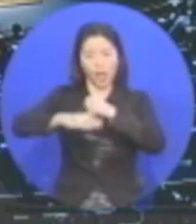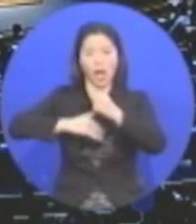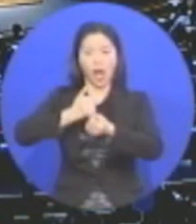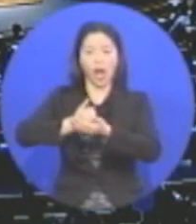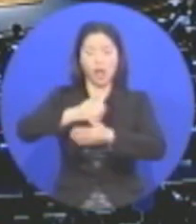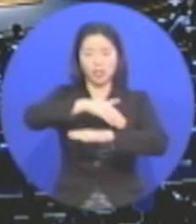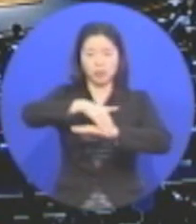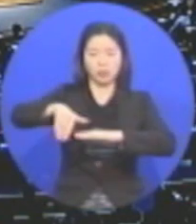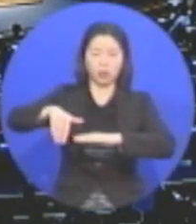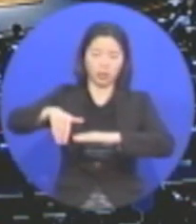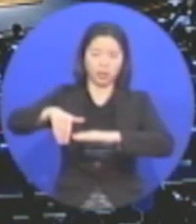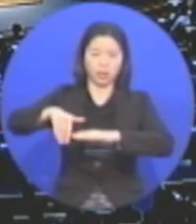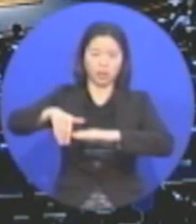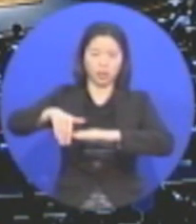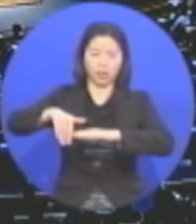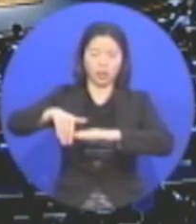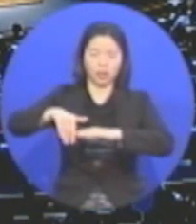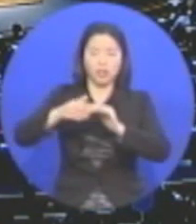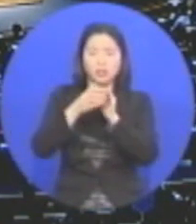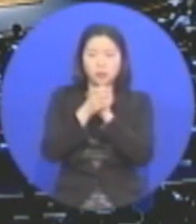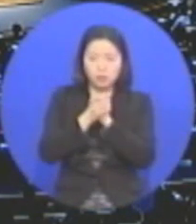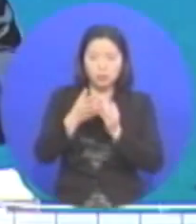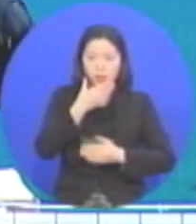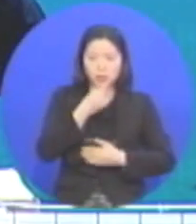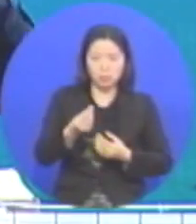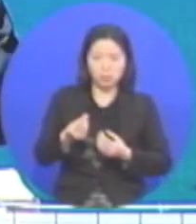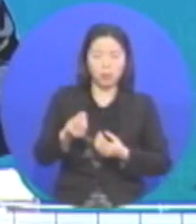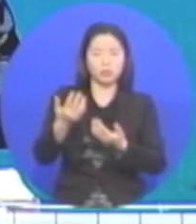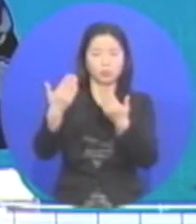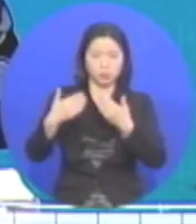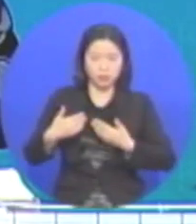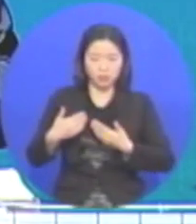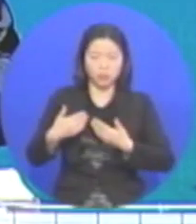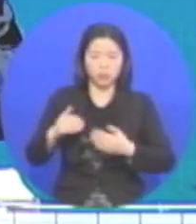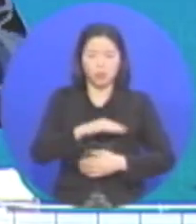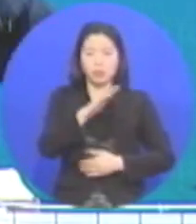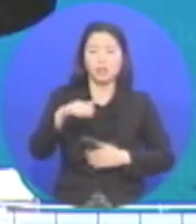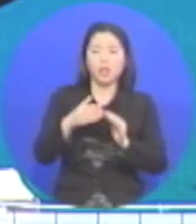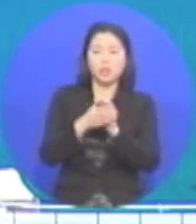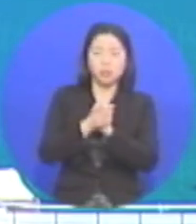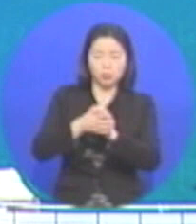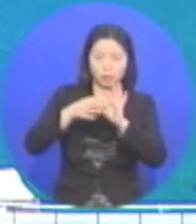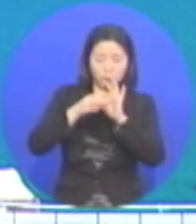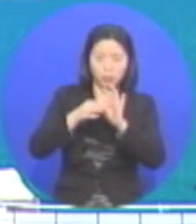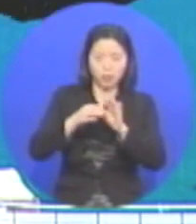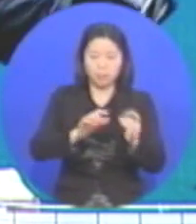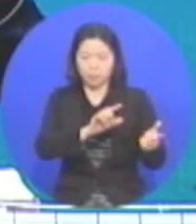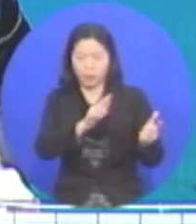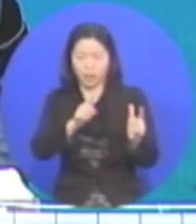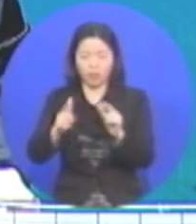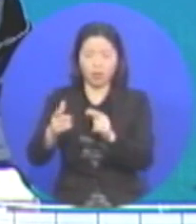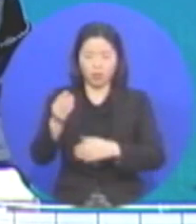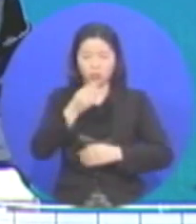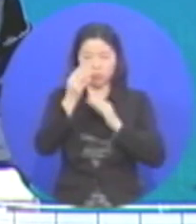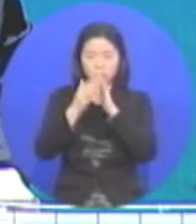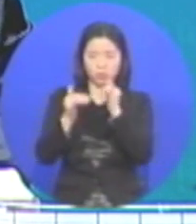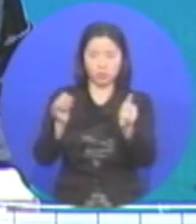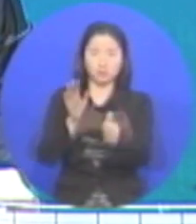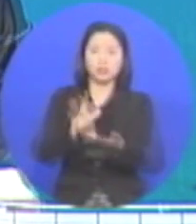하나님이 우리에게 기도의 축복을 주신 것은 우리가 기도를 통하여 여러 성도를 돕기 위해서